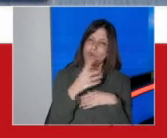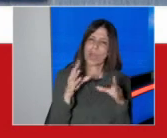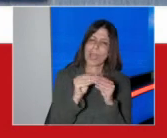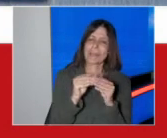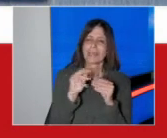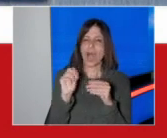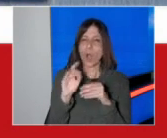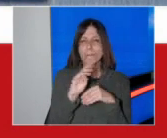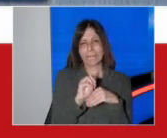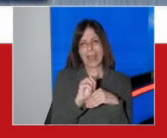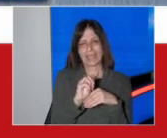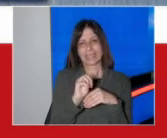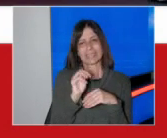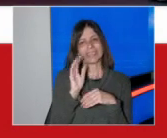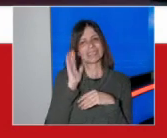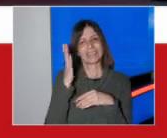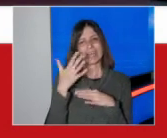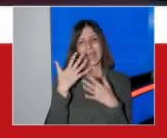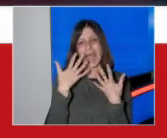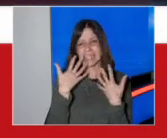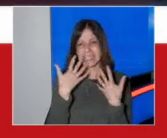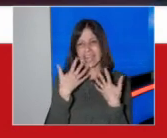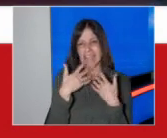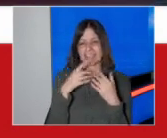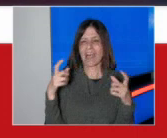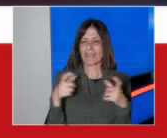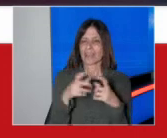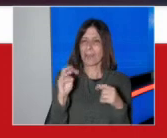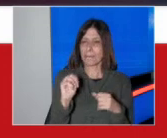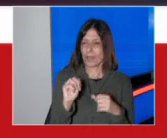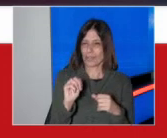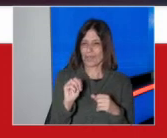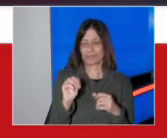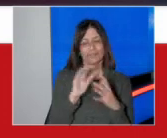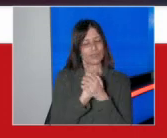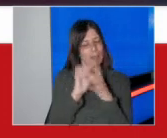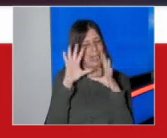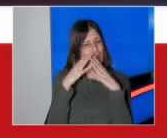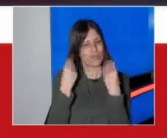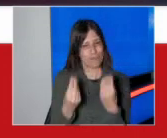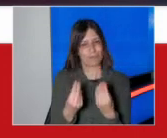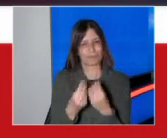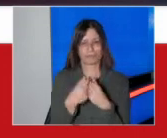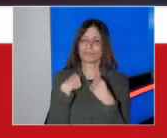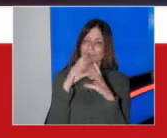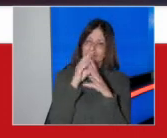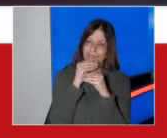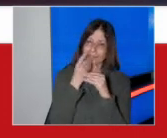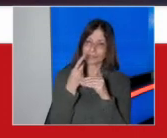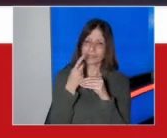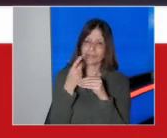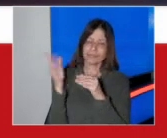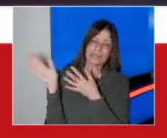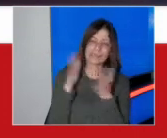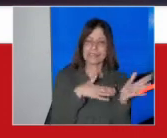מליק, חזאי חברת מטאוטק. שלום. שלום, שלום, ערב טוב. ערב טוב. אז אנחנו מדברים